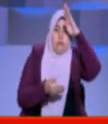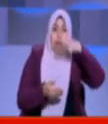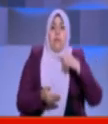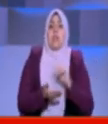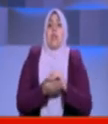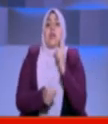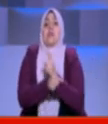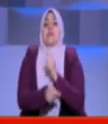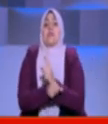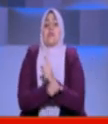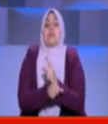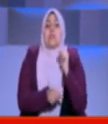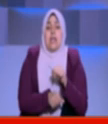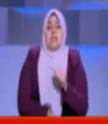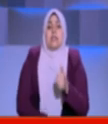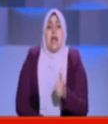الأستاذ عدنان الزرفي